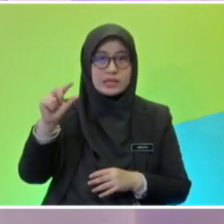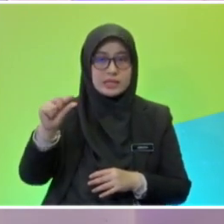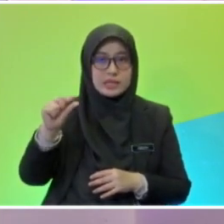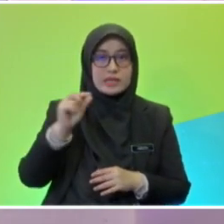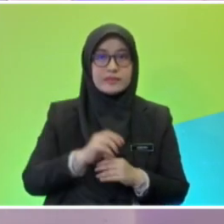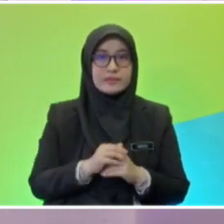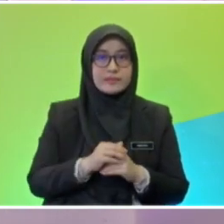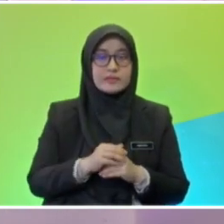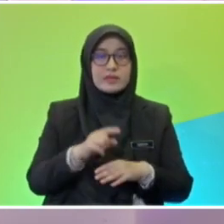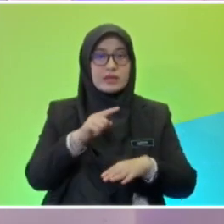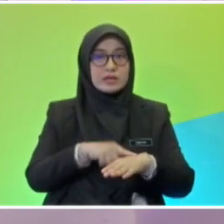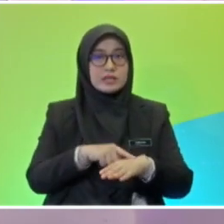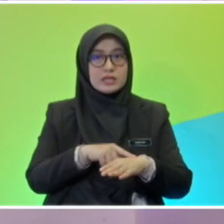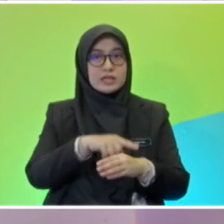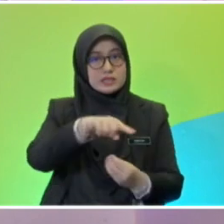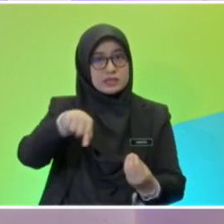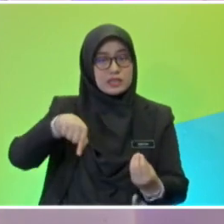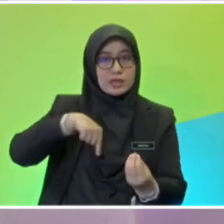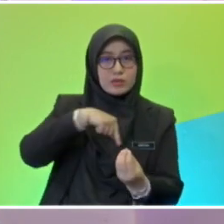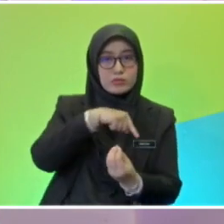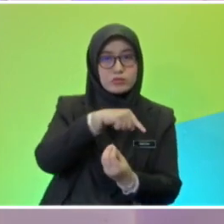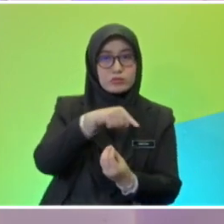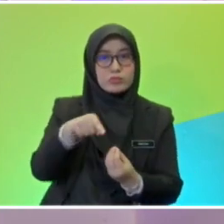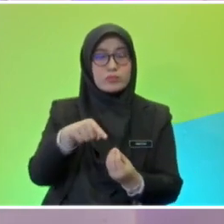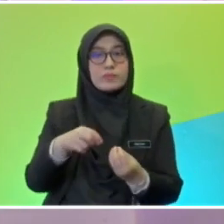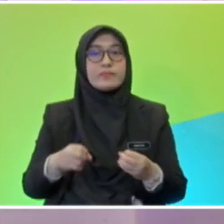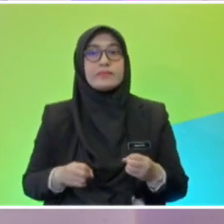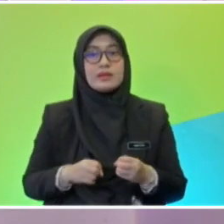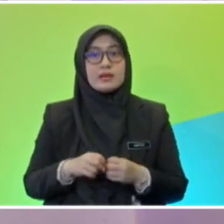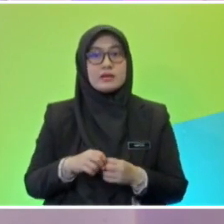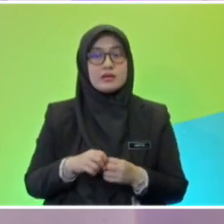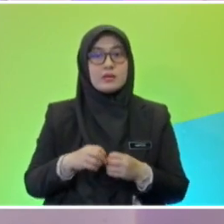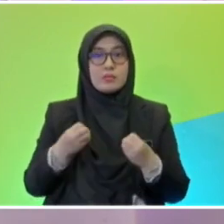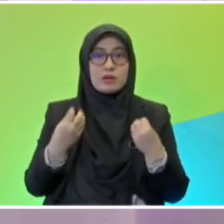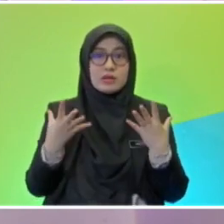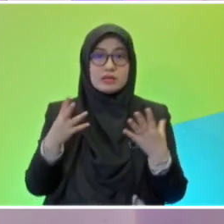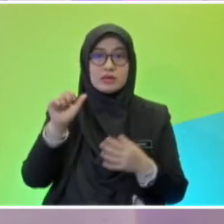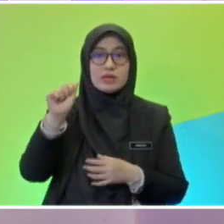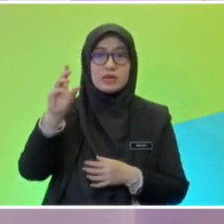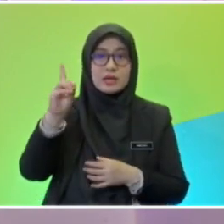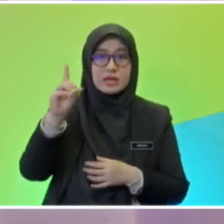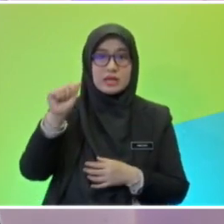itu ataupun Negeri 9 yang kita kenal liat ini memang terkenal dengan adanya yaitu